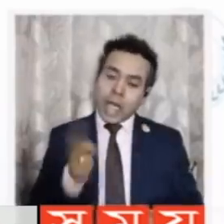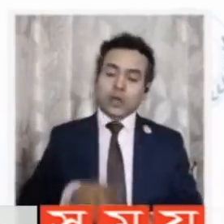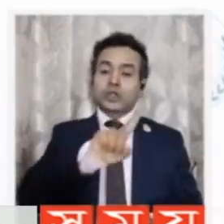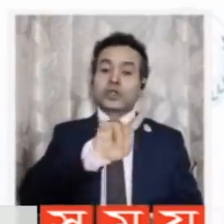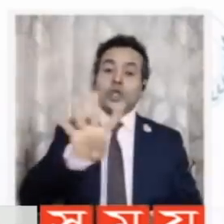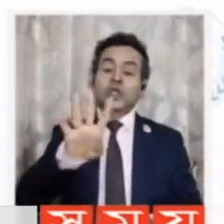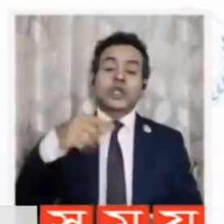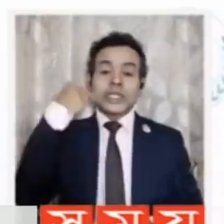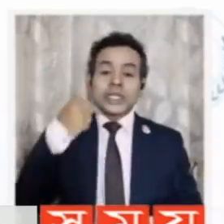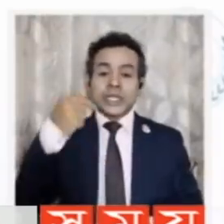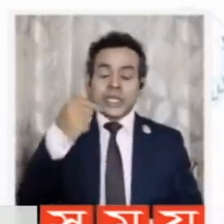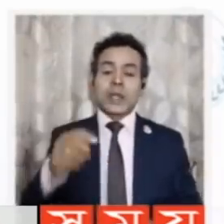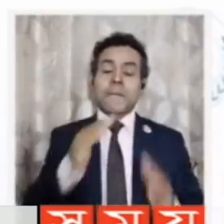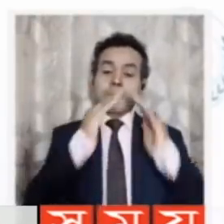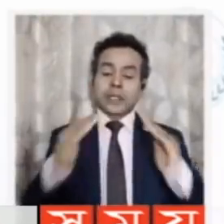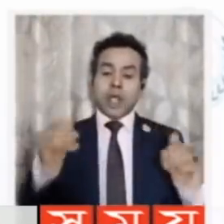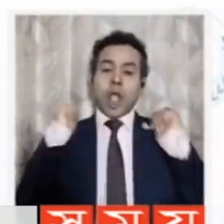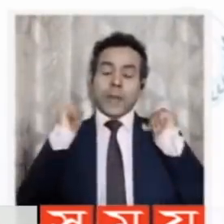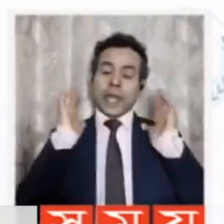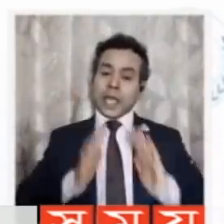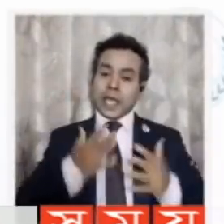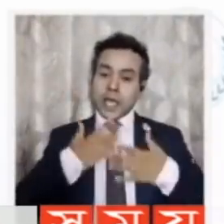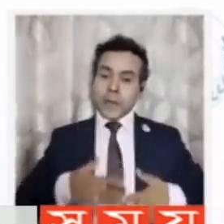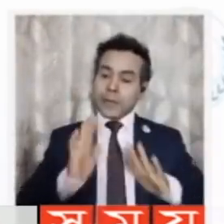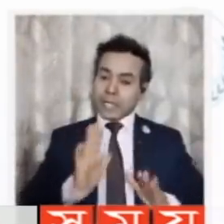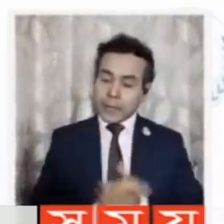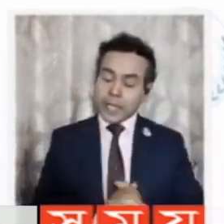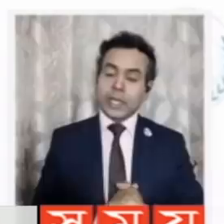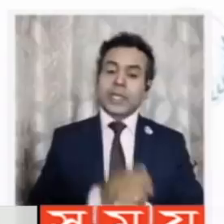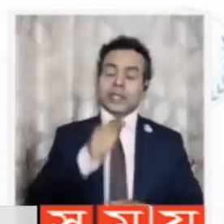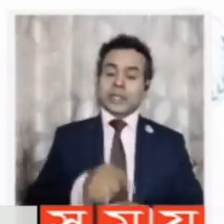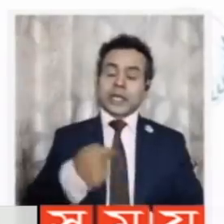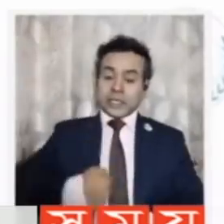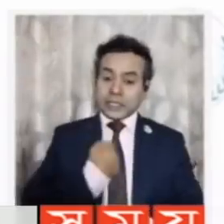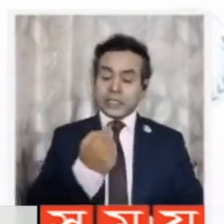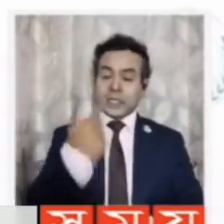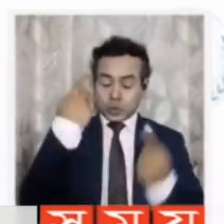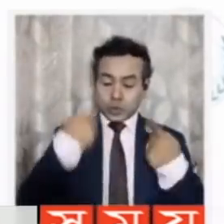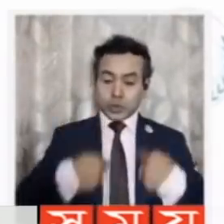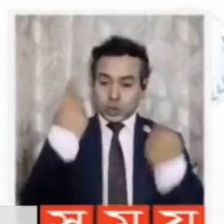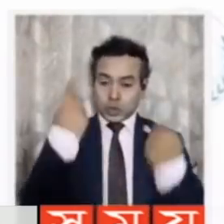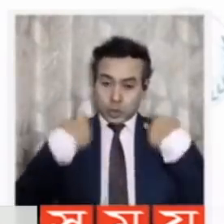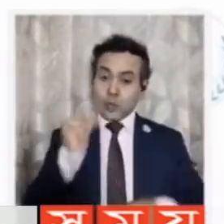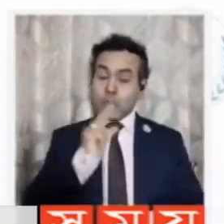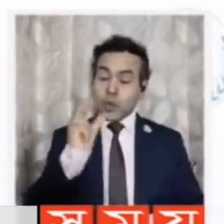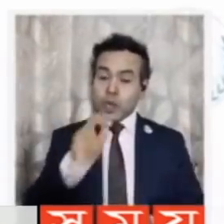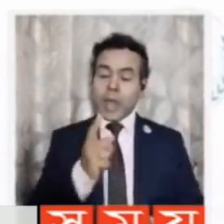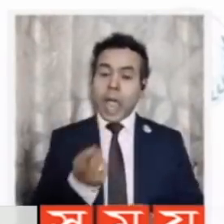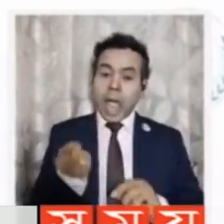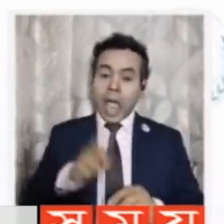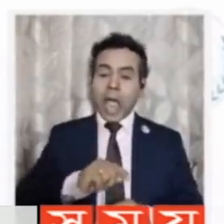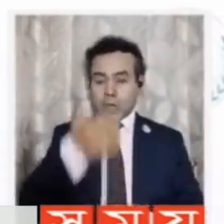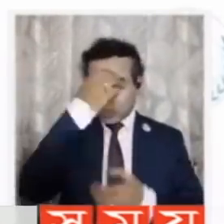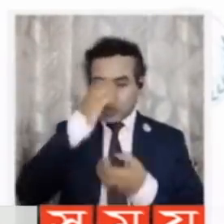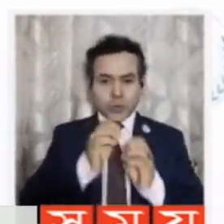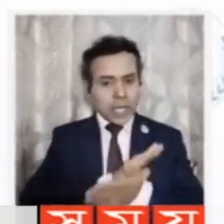পারবেন। সুতরাং যারা নিয়োগকারী আছেন বা সংস্থা আছেন তারা এই বিষয়টি বিবেচনায় নিয়ে